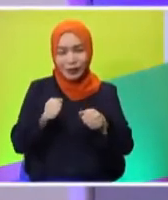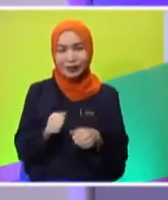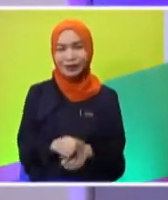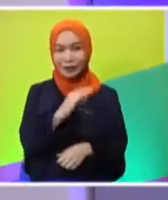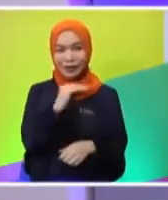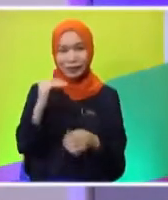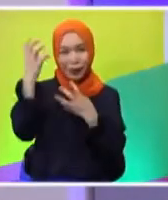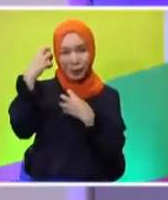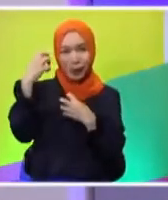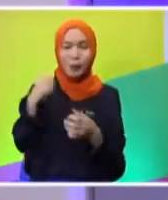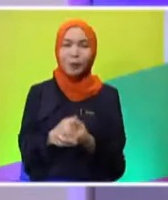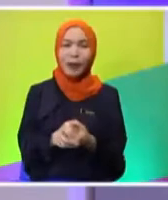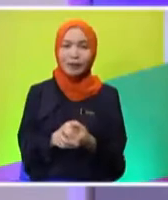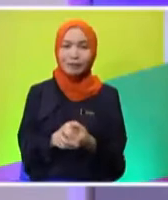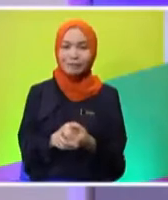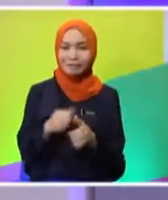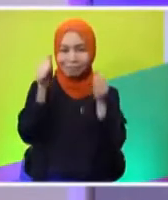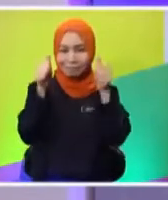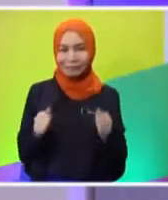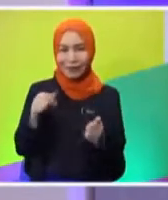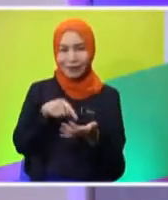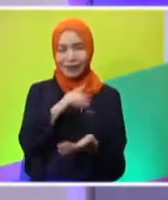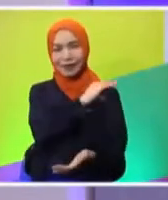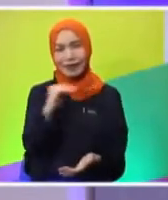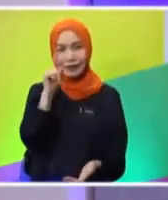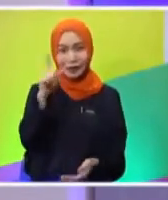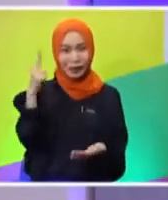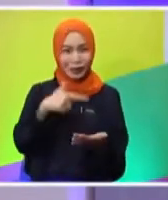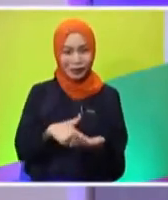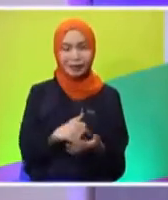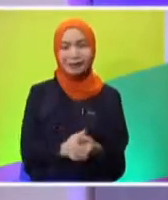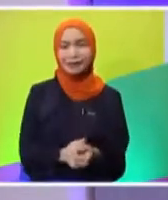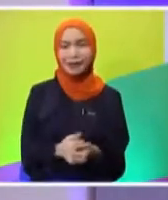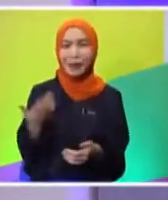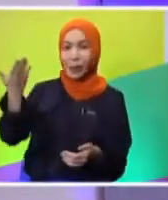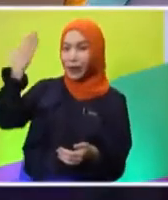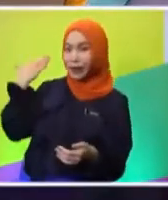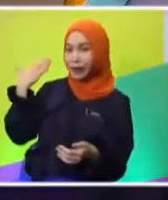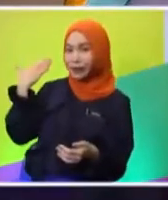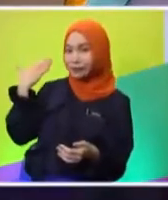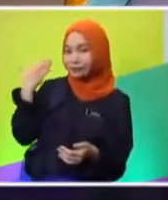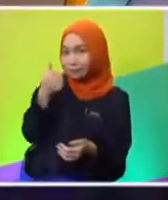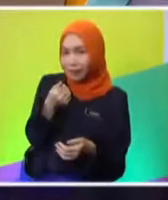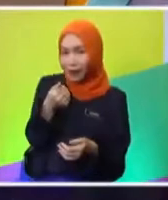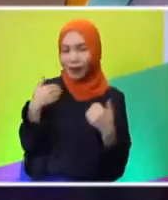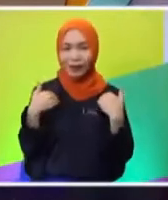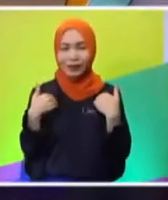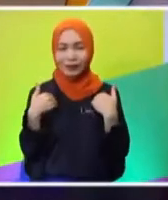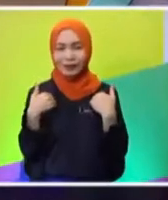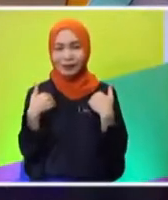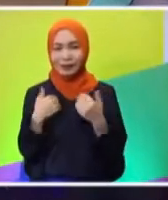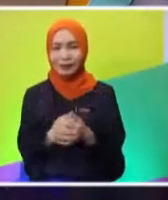maklumat berkenaan dengan Arca ini dan satu lagi Rina Oke di belakang Dina tuh ada atlet serta